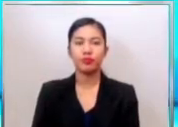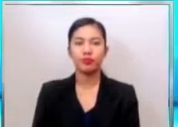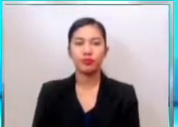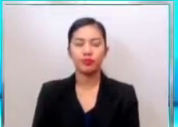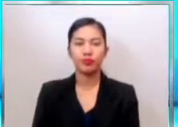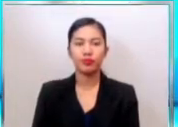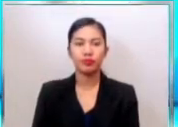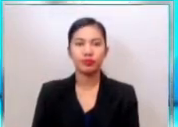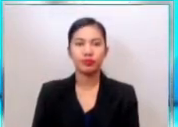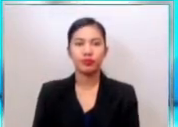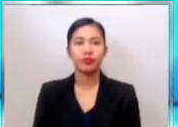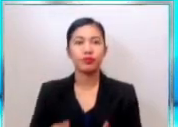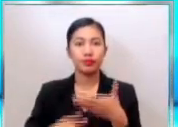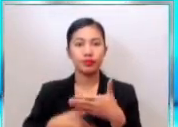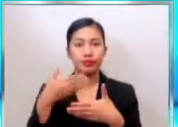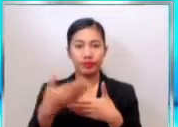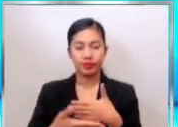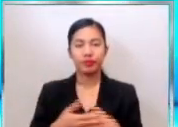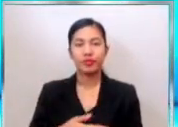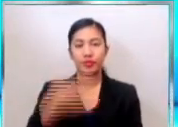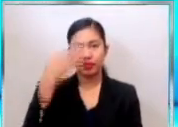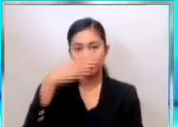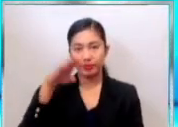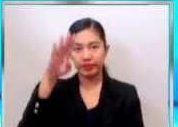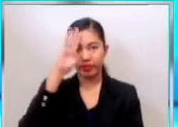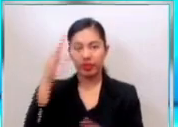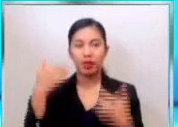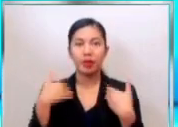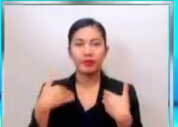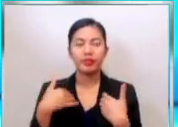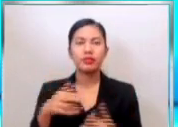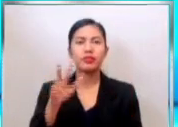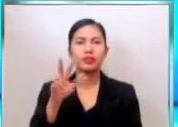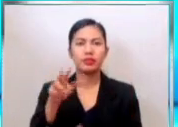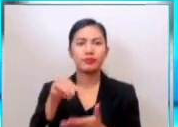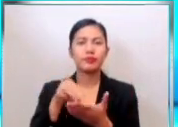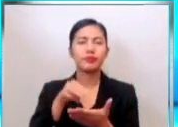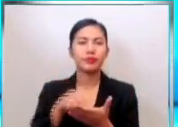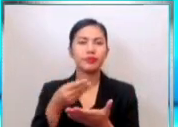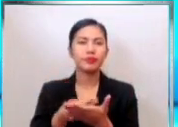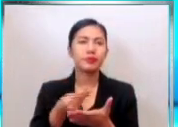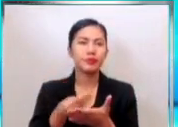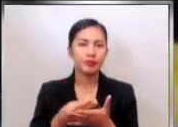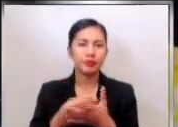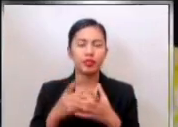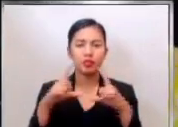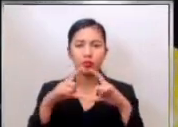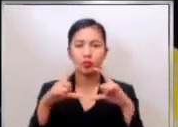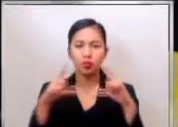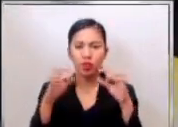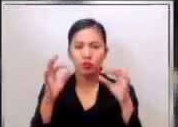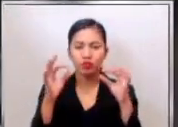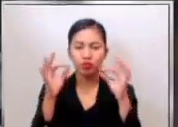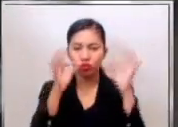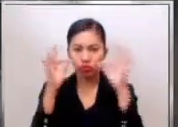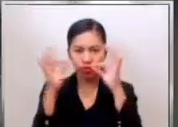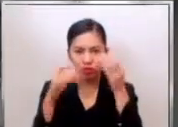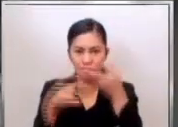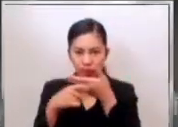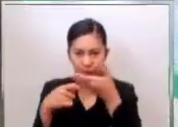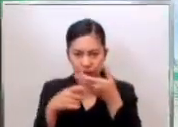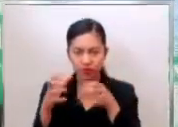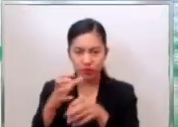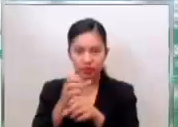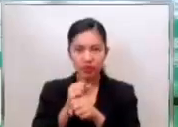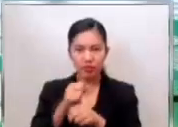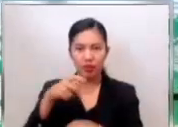Sa Bacoor, Cavite, mahigit 3 milyong pisong halaga ng umunay shabu ang nasabat ng PDEA. Nakuha sa tatlong suspect ang kalahating kilo ng illegal